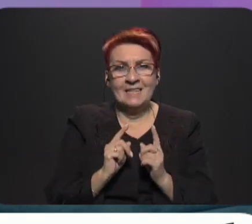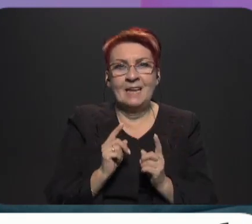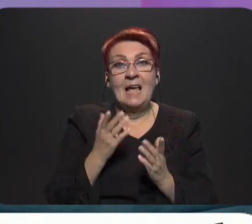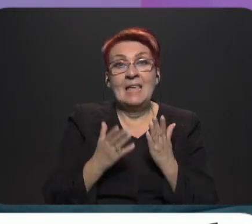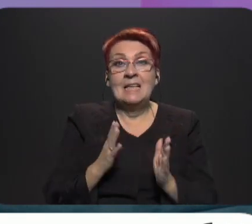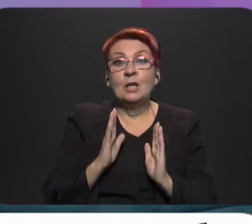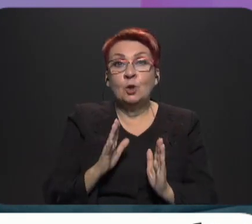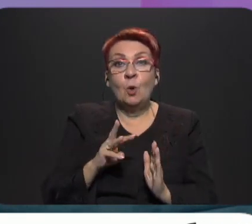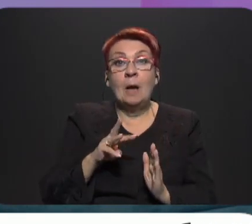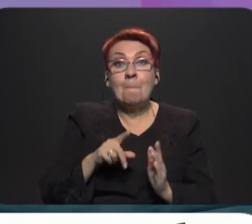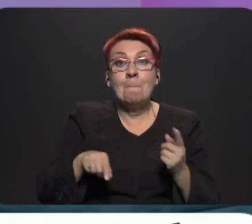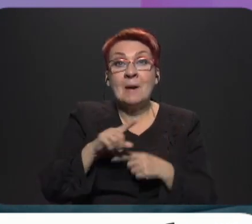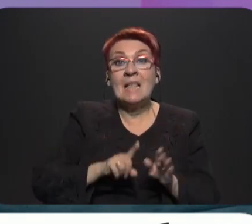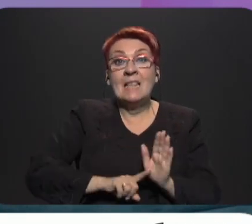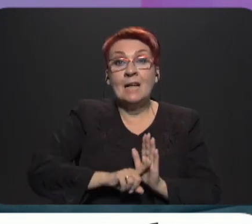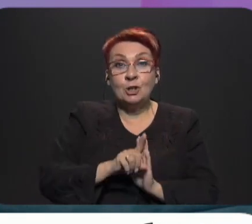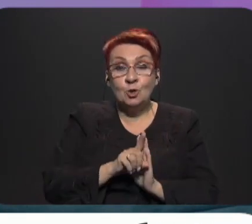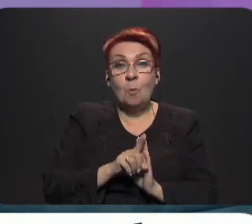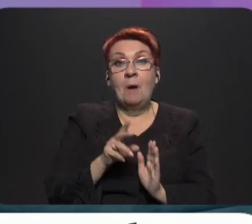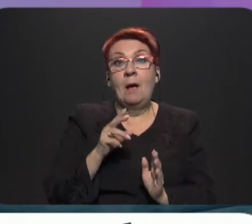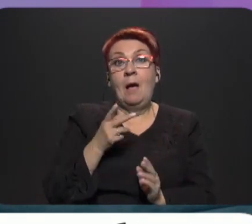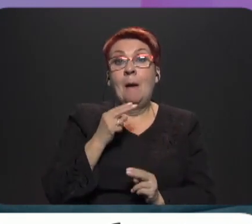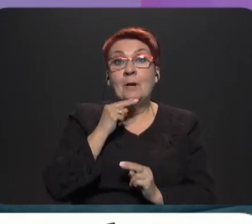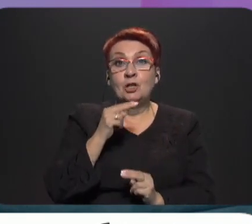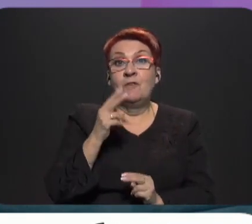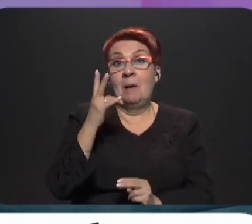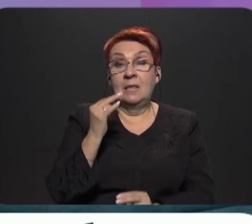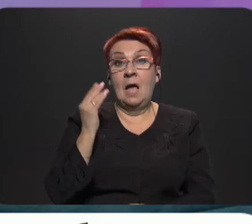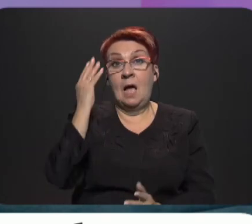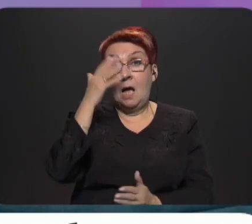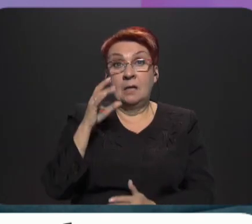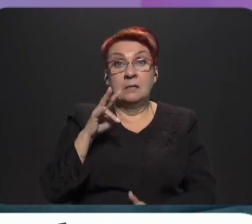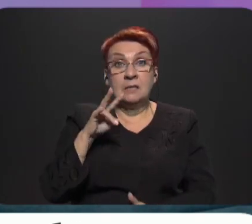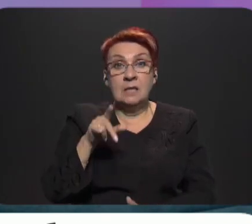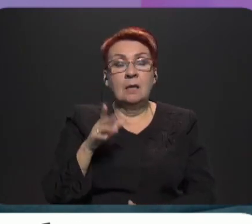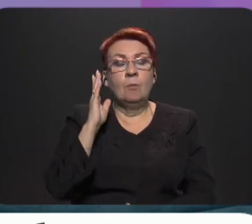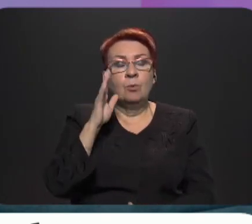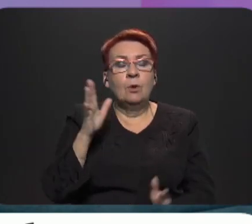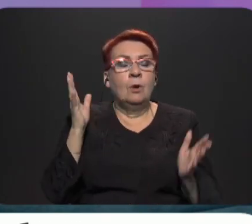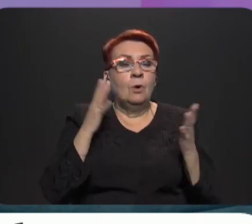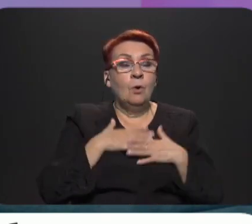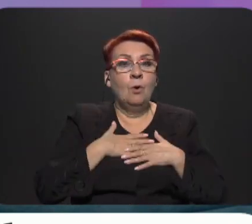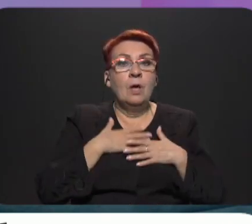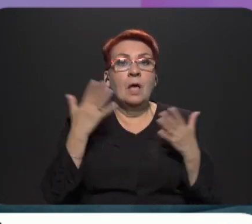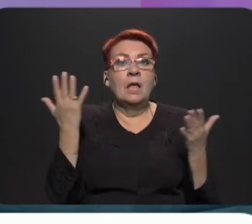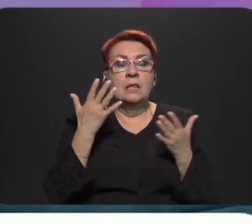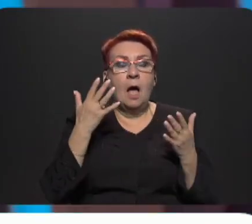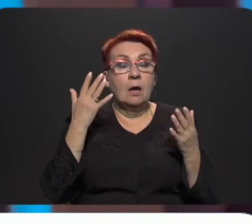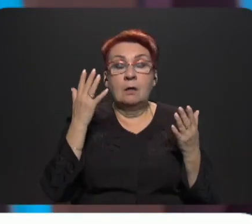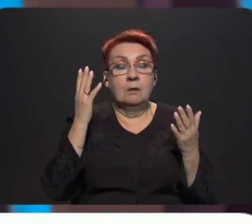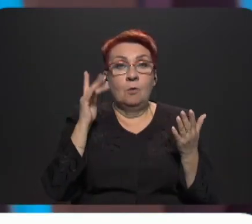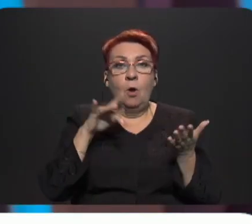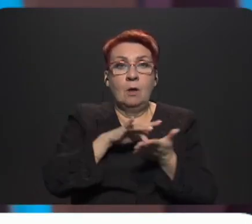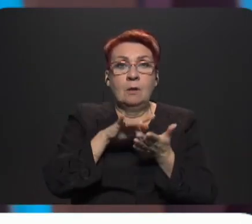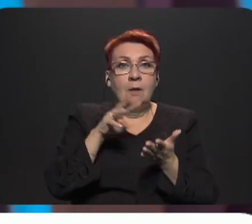только начнем как-то обращать внимание на сны, мы такие выводы сделаем. В такой магизм, да, можно скатиться.